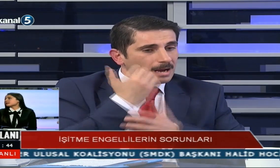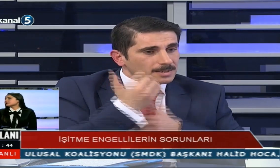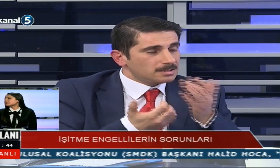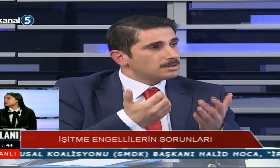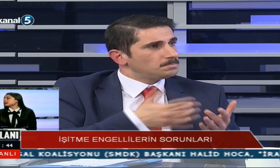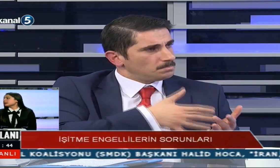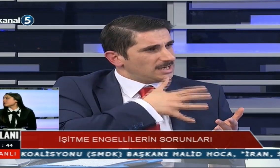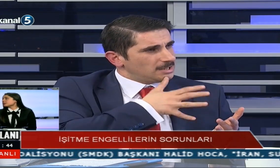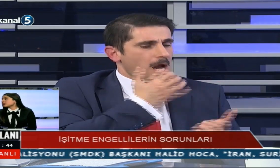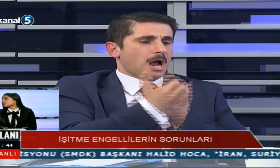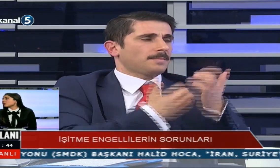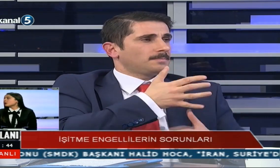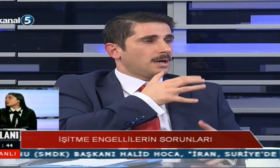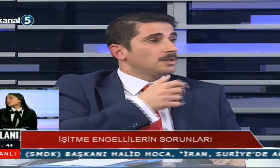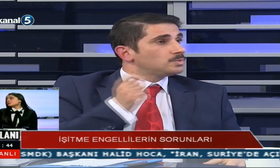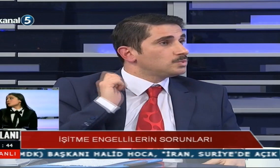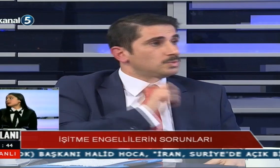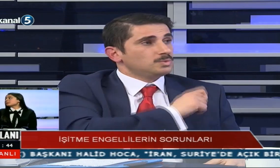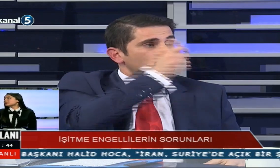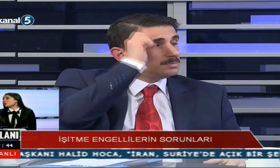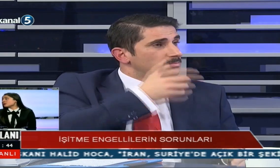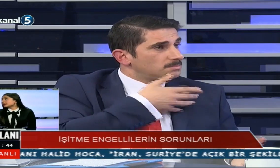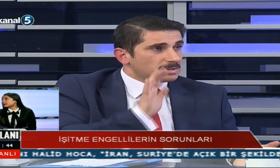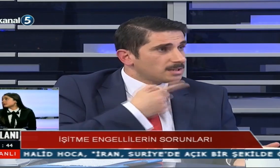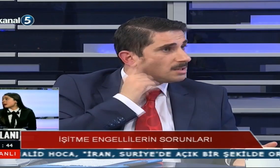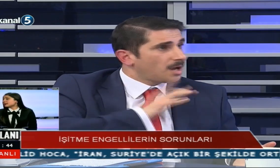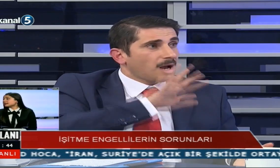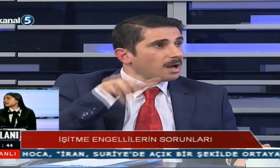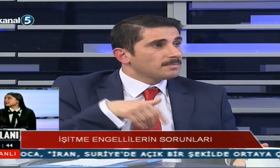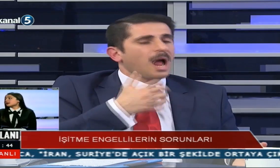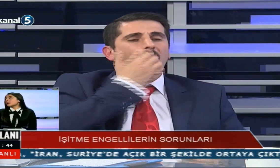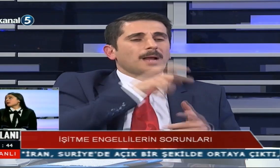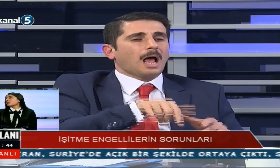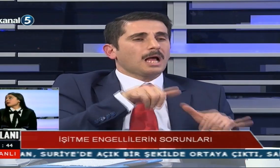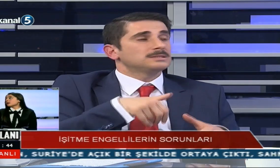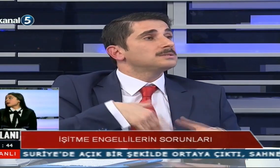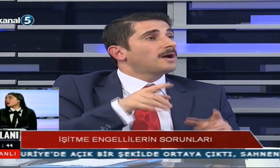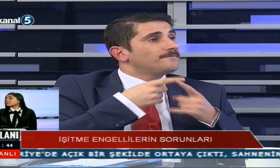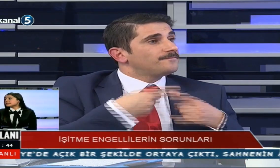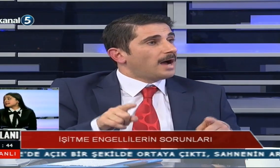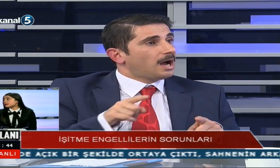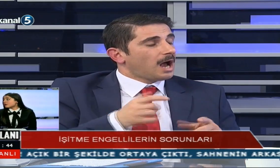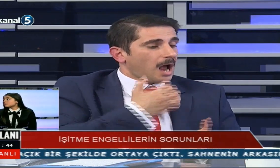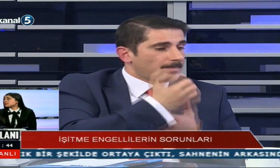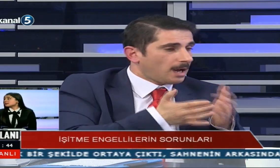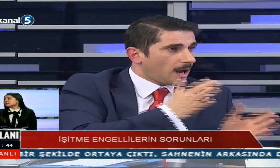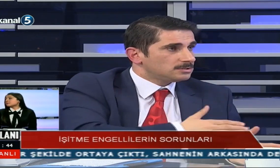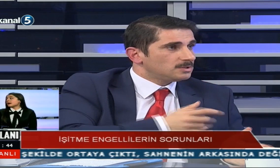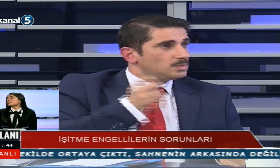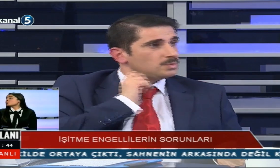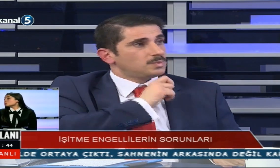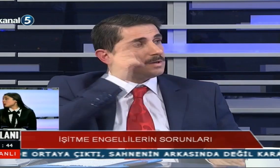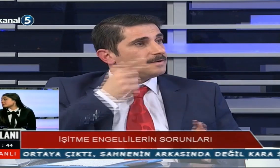yapmayacaklardır. Hani lafta kalıyor. Çok basit örneğini vermek gerekirse abdest almasını